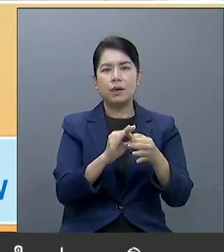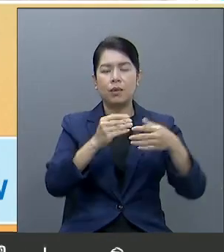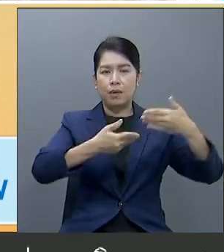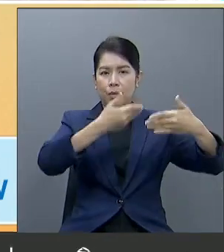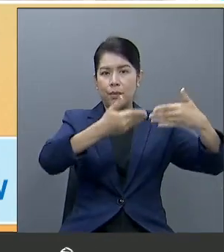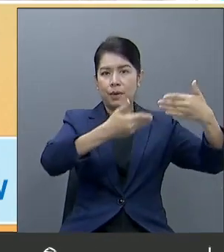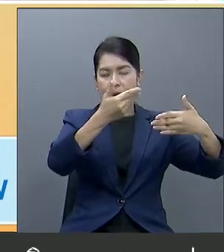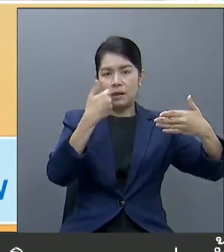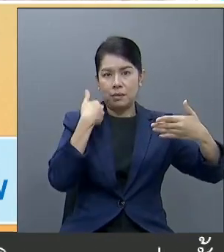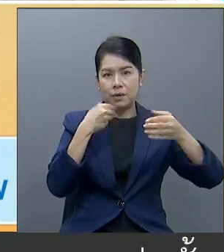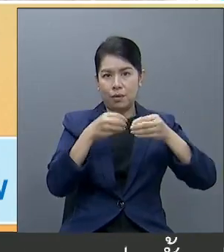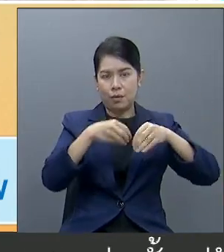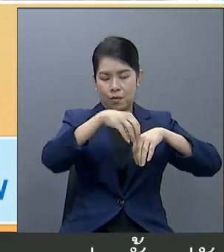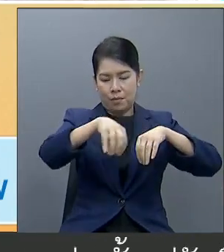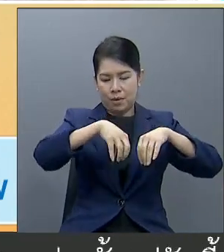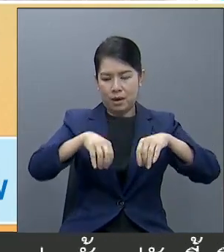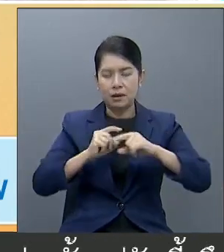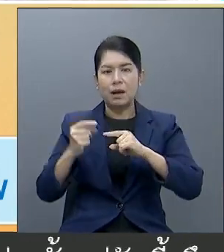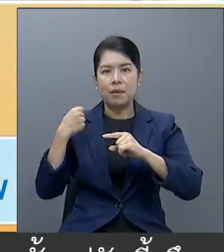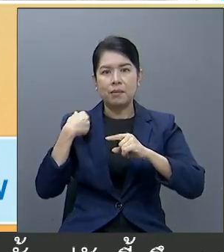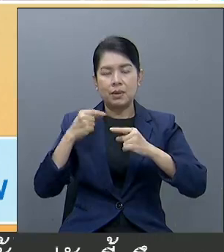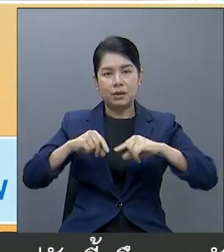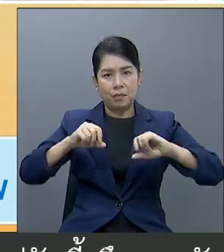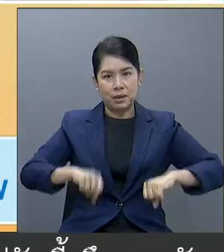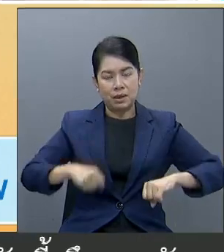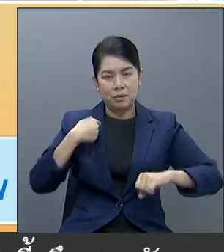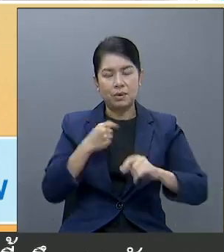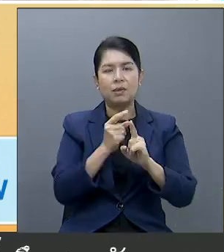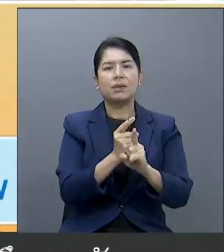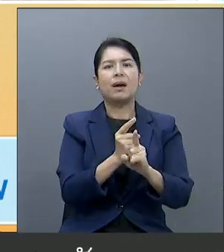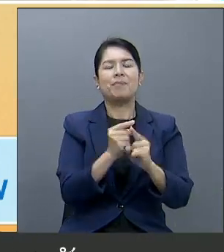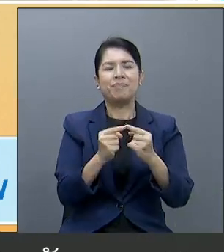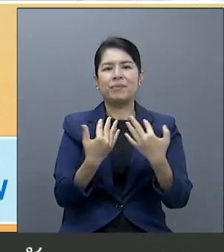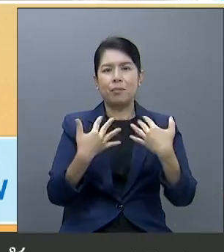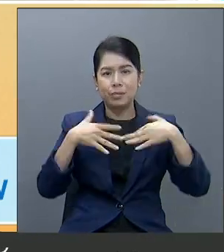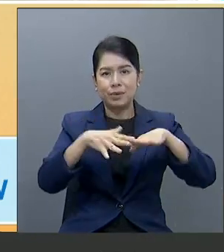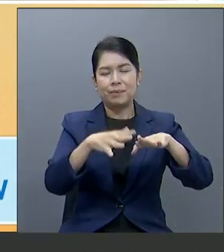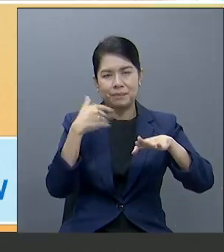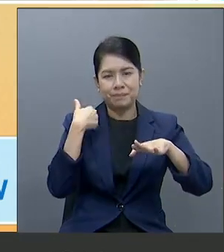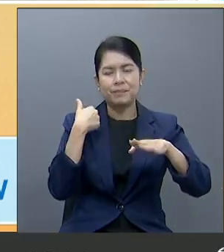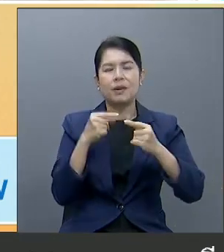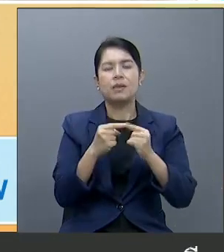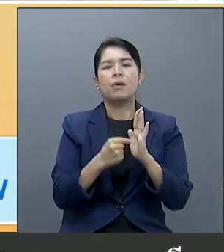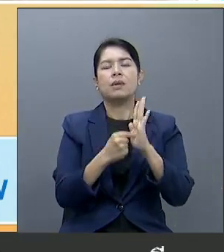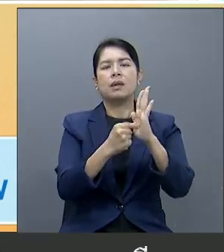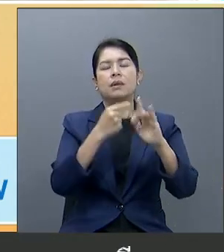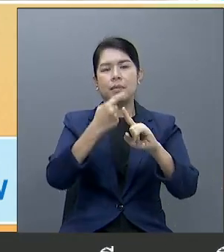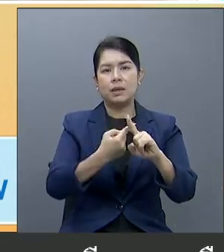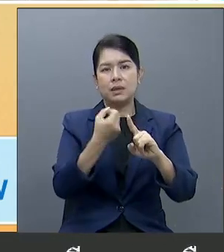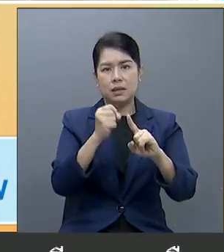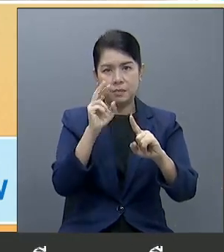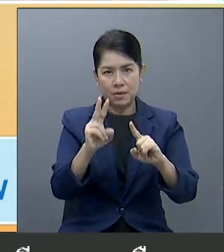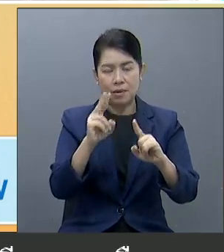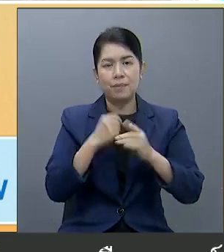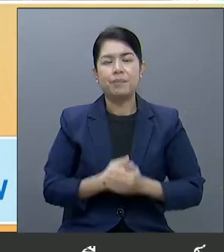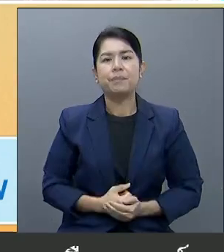ภาคีมาเคาะให้เป็นมติก่อนที่เราจะเสนอเข้าเป็นสมัชชาของปีนี้ในเดือนธันวาคมค่ะซึ่งกระบวนการเหล่านี้ถ้าถาม